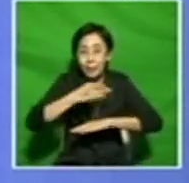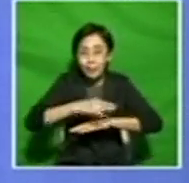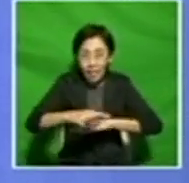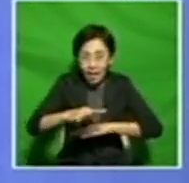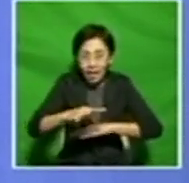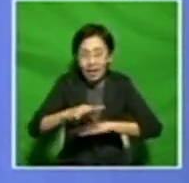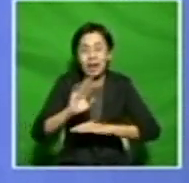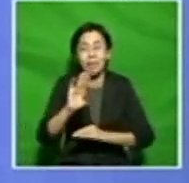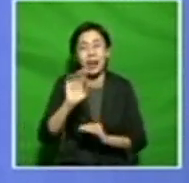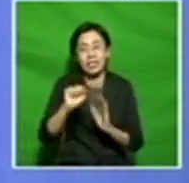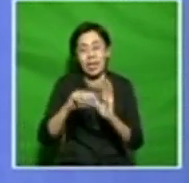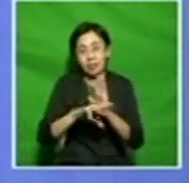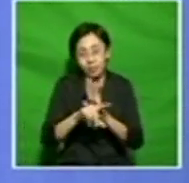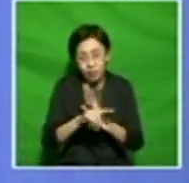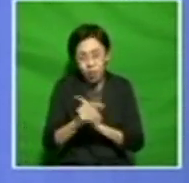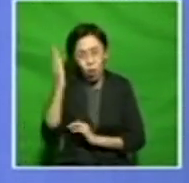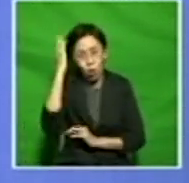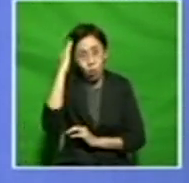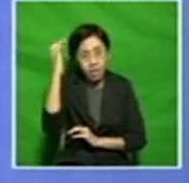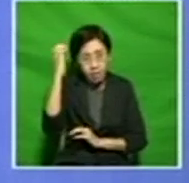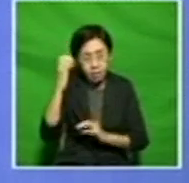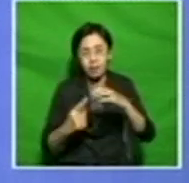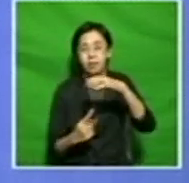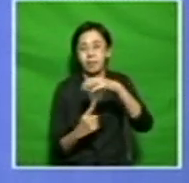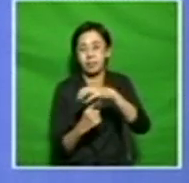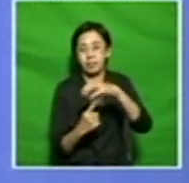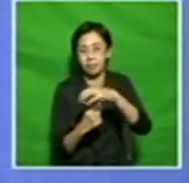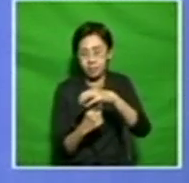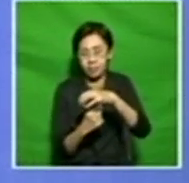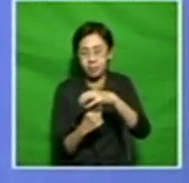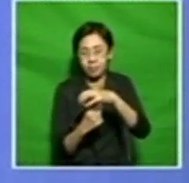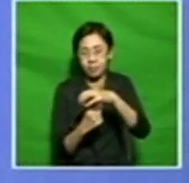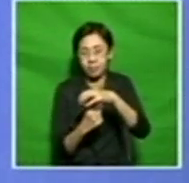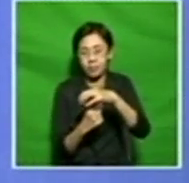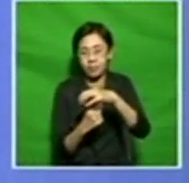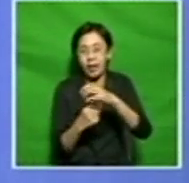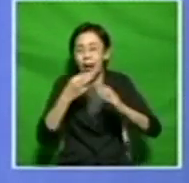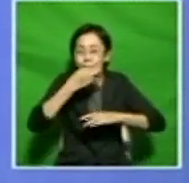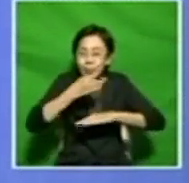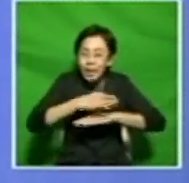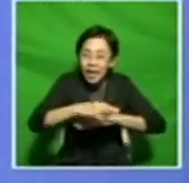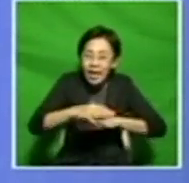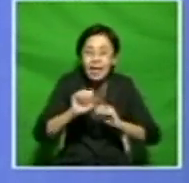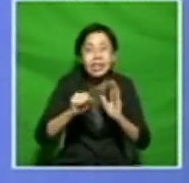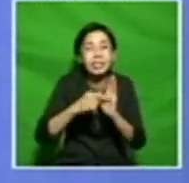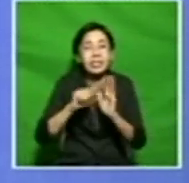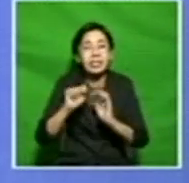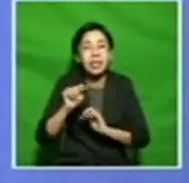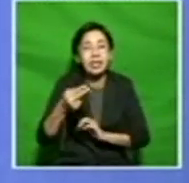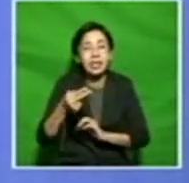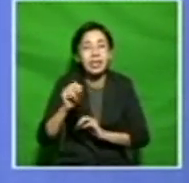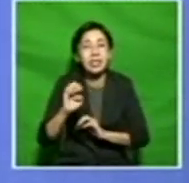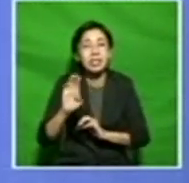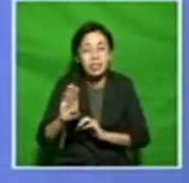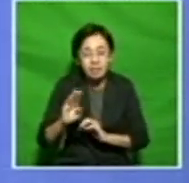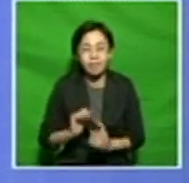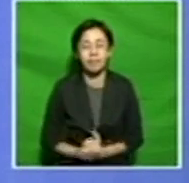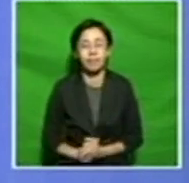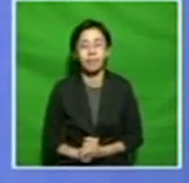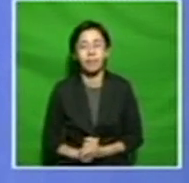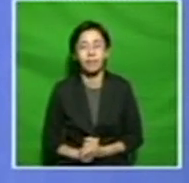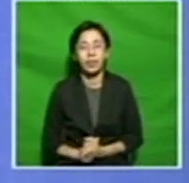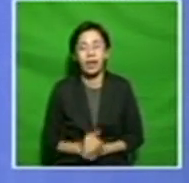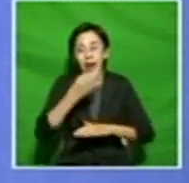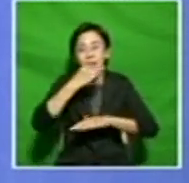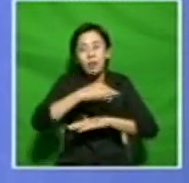นเราพูดถึงหัวหินเราพูดถึงพัทยาเราพูดถึงชายหาดสัตหีบเราพูดถึงแหลมส